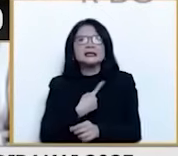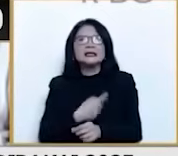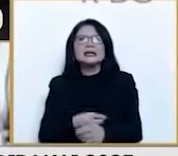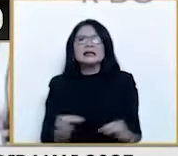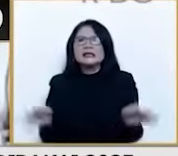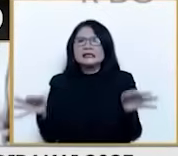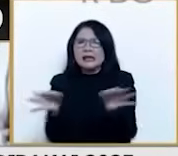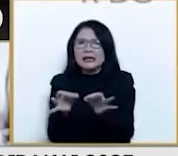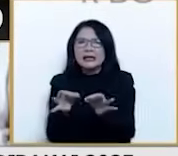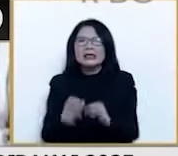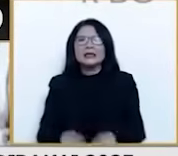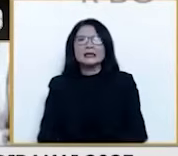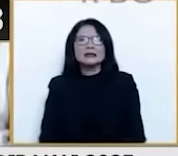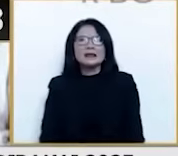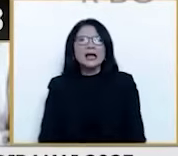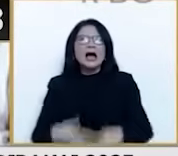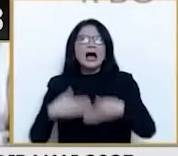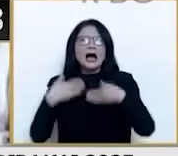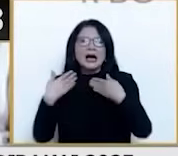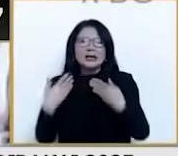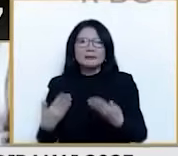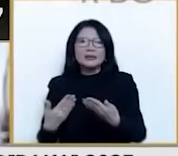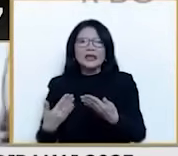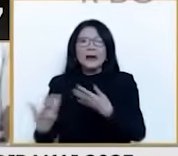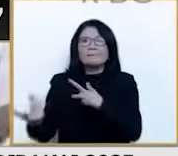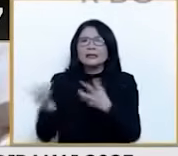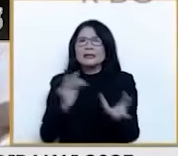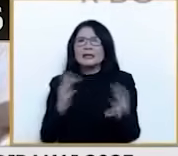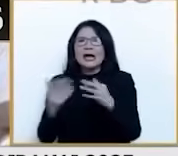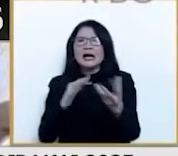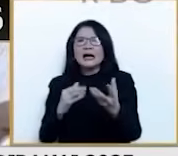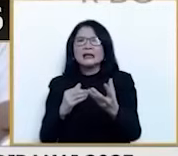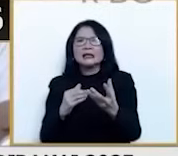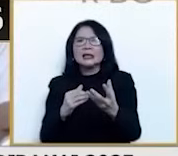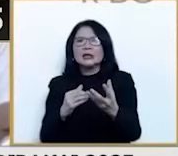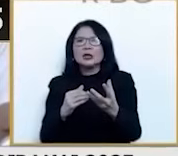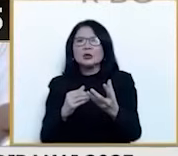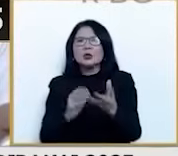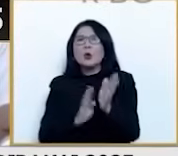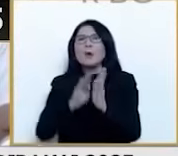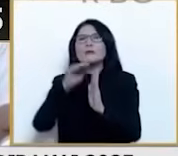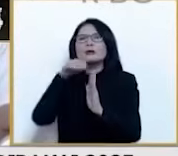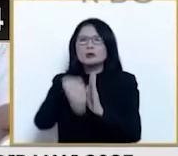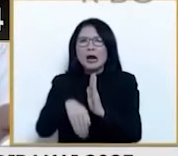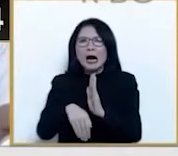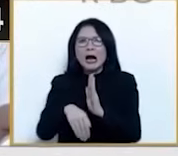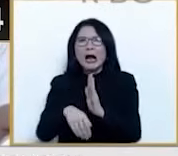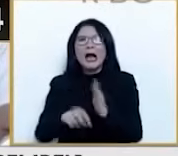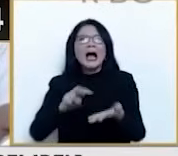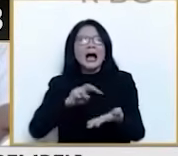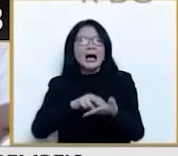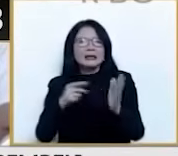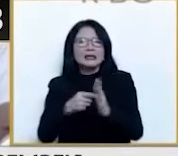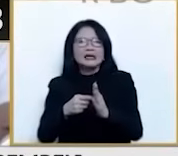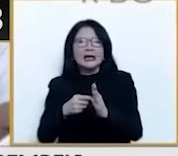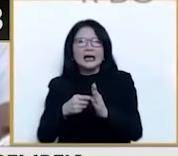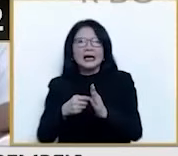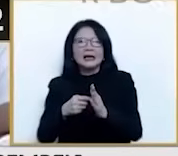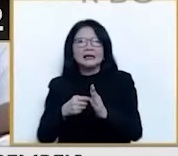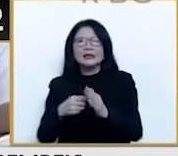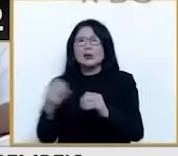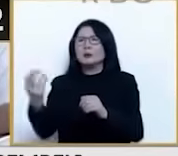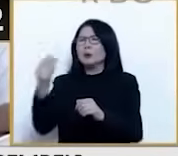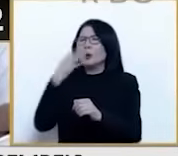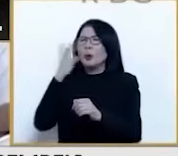dekat. Itu akibatnya akan mengurangi pergerakan. Pergerakan berkurang, otomatis polusi juga insya Allah akan